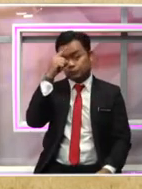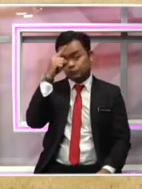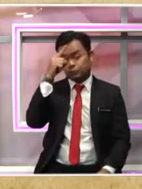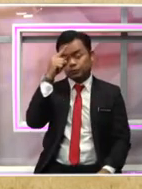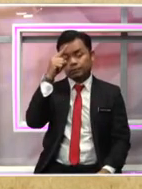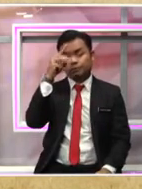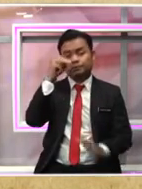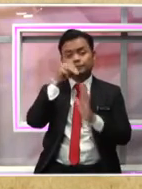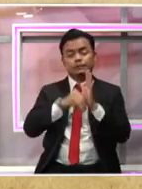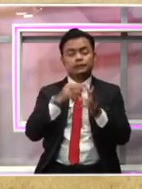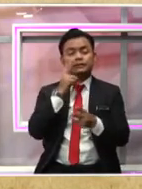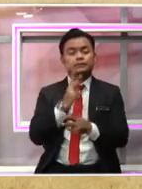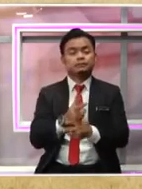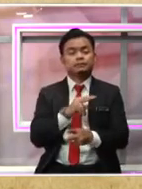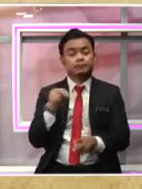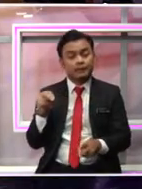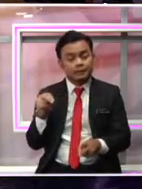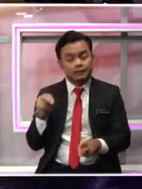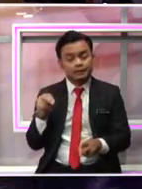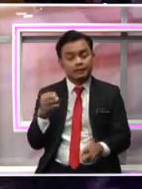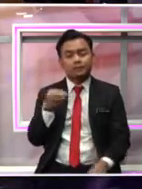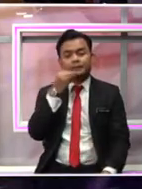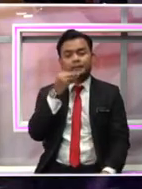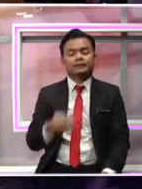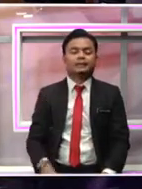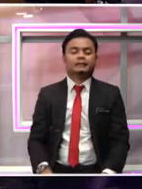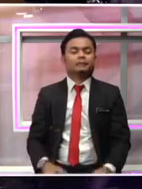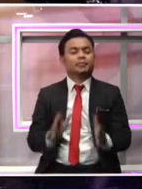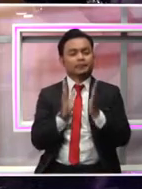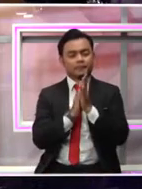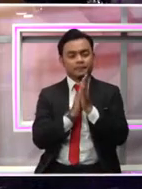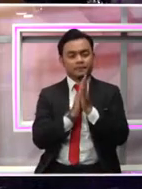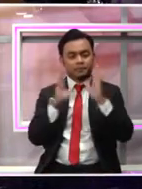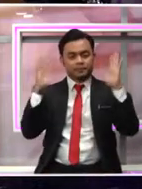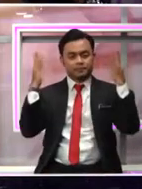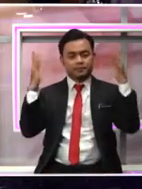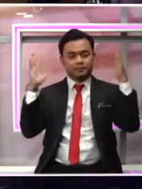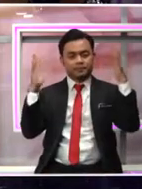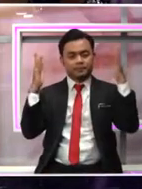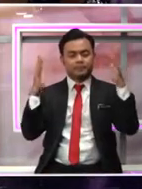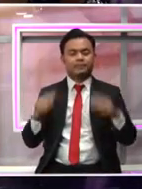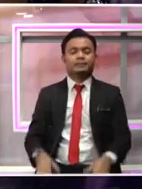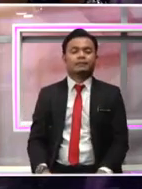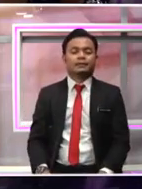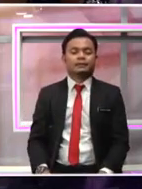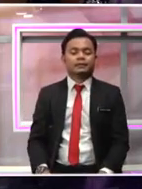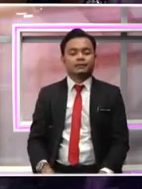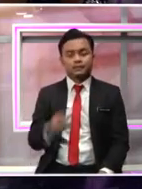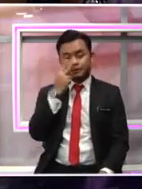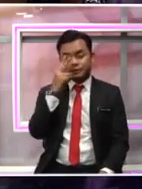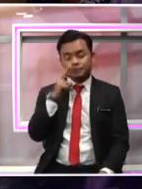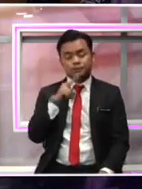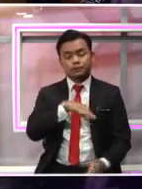makanan ya bagus buat beli tepukan untuk Nisa dan anak-anak di rumah dampaknya ke